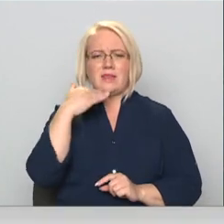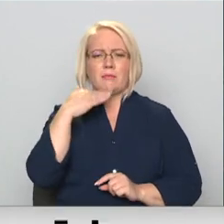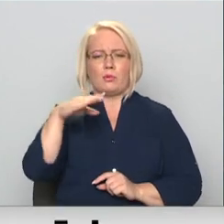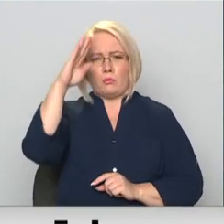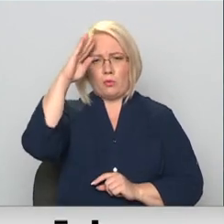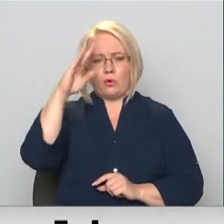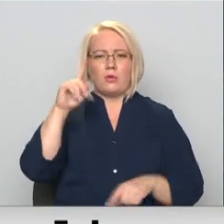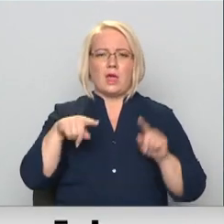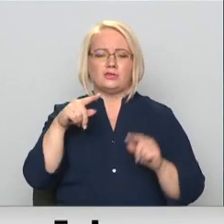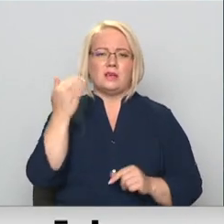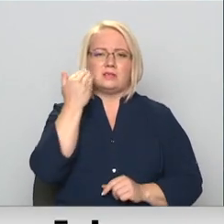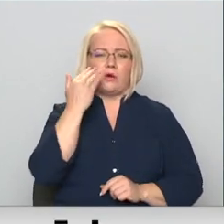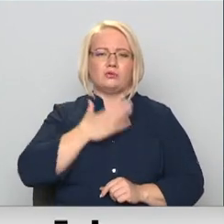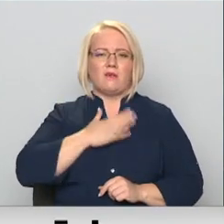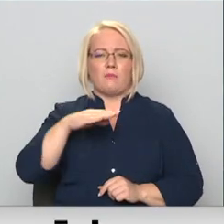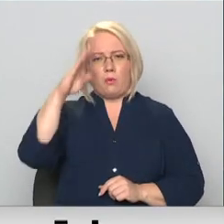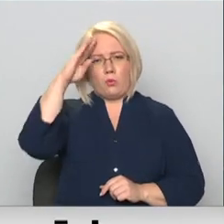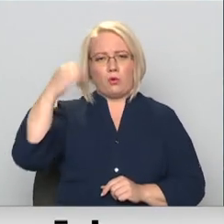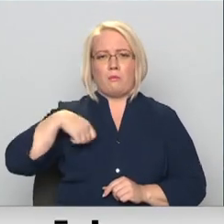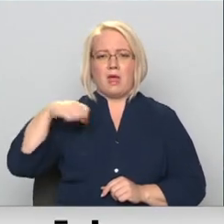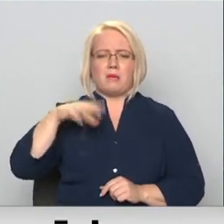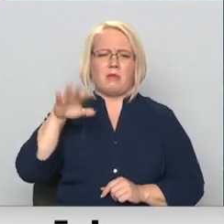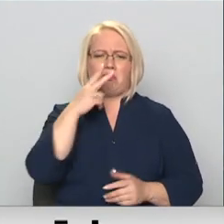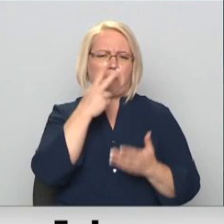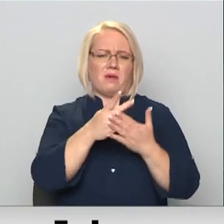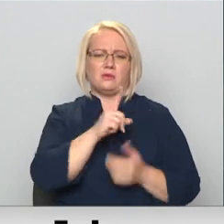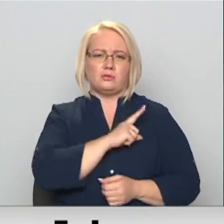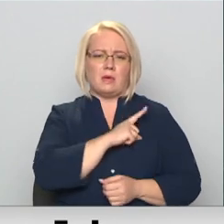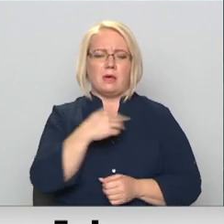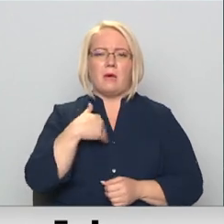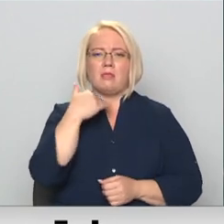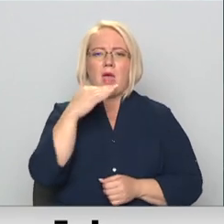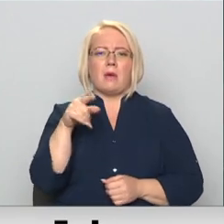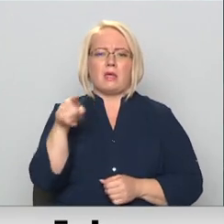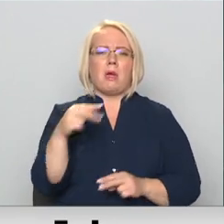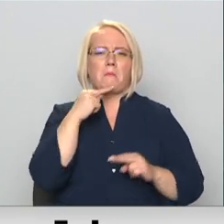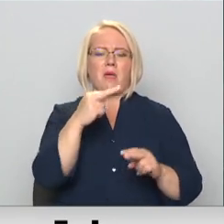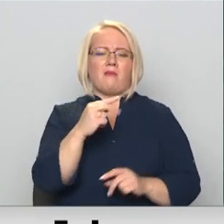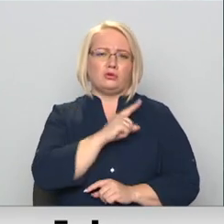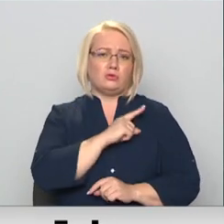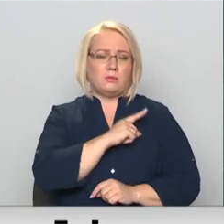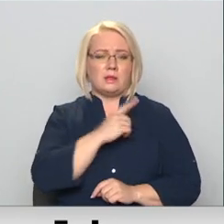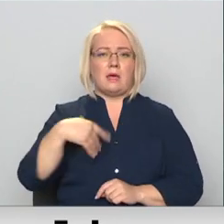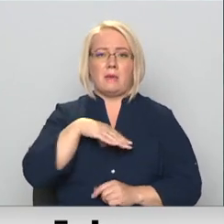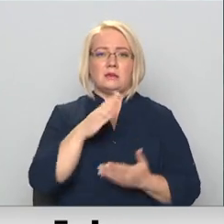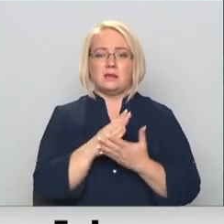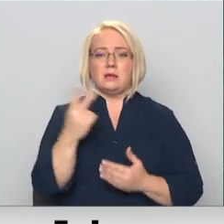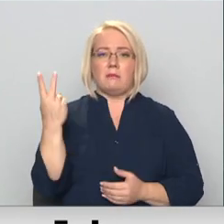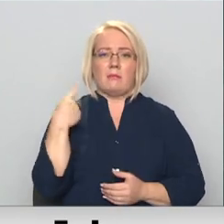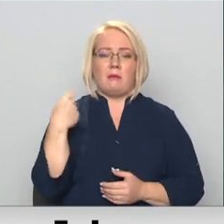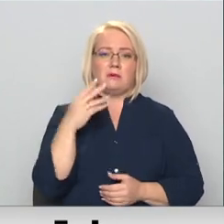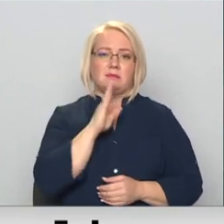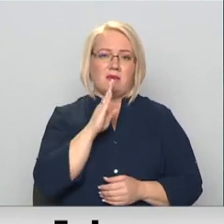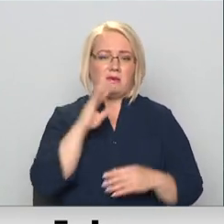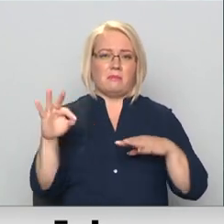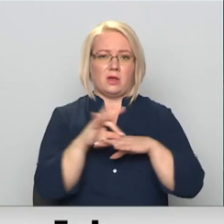sev par puikmēteni, bet tas bija normāli. Nepievērš tam uzmanību. Man nepatīk, ka tam pievērš tik lielu uzmanību. Mēs esam divas sievietes, esam